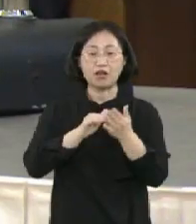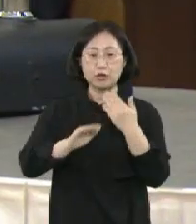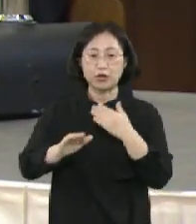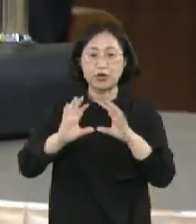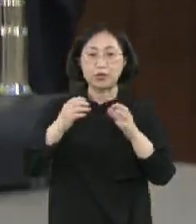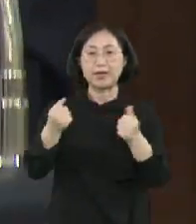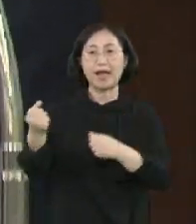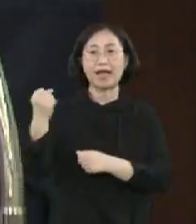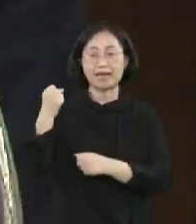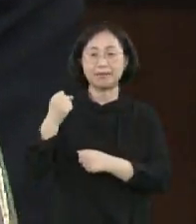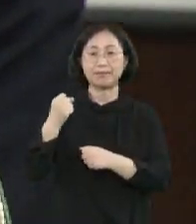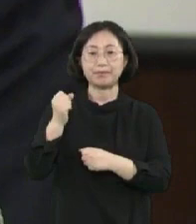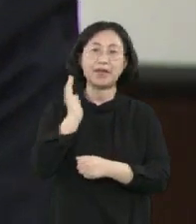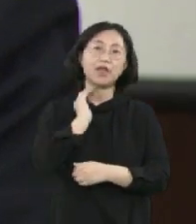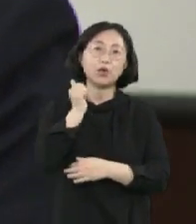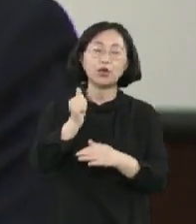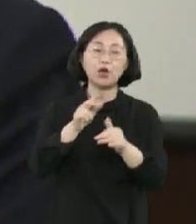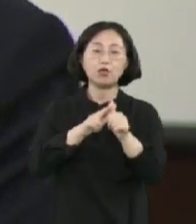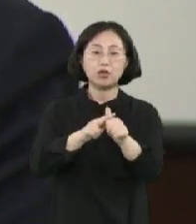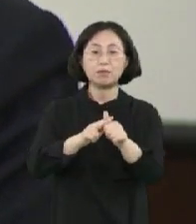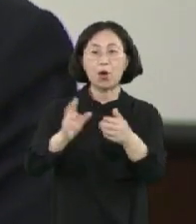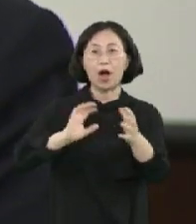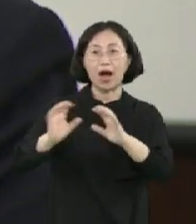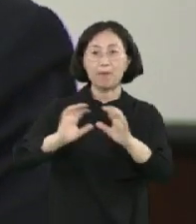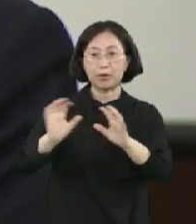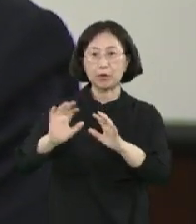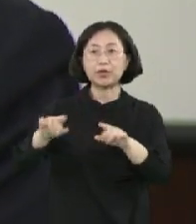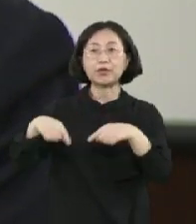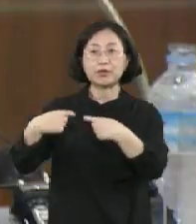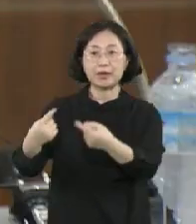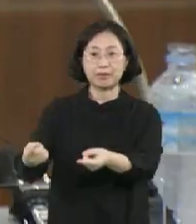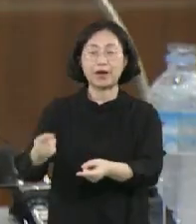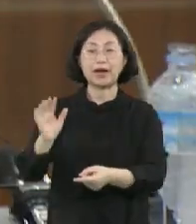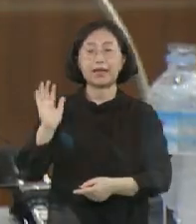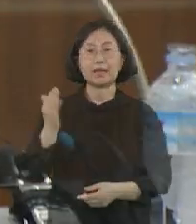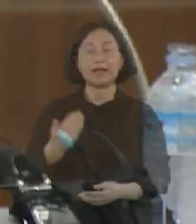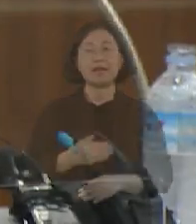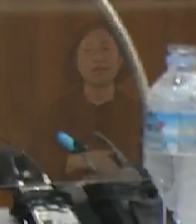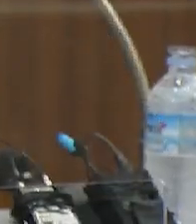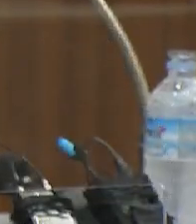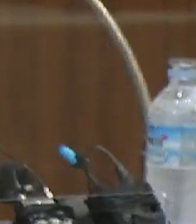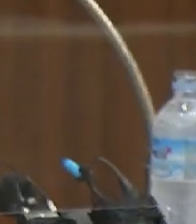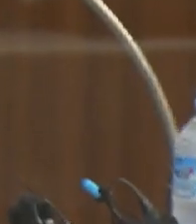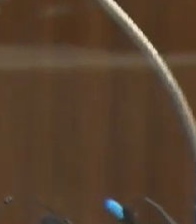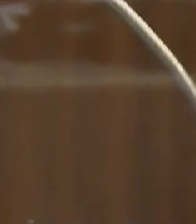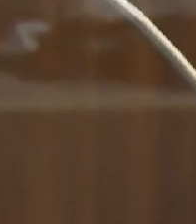국민의힘 대통령 예비후보 충청권 합동토론회 장소로 이동할 예정입니다.